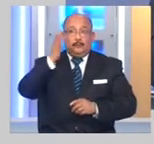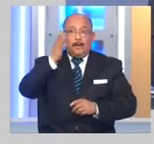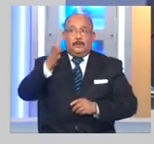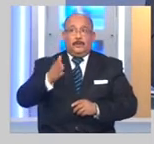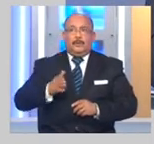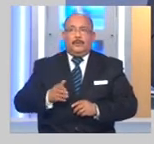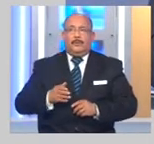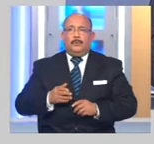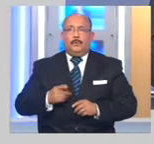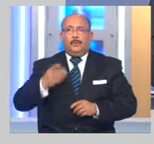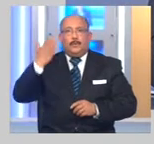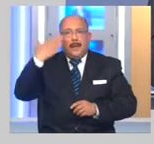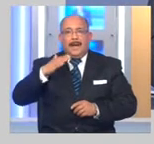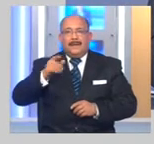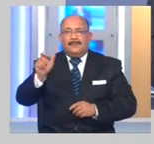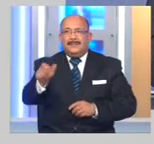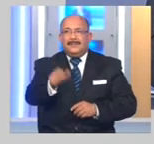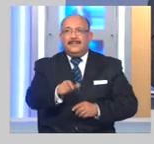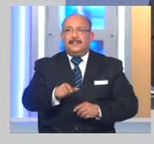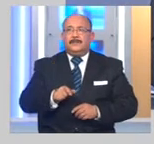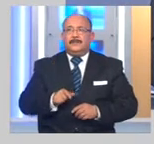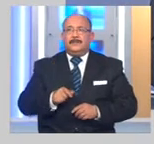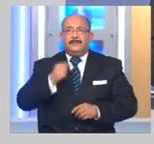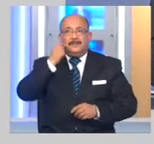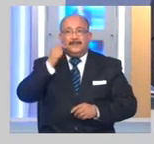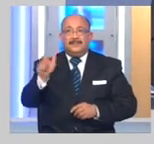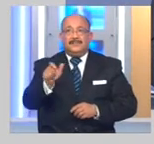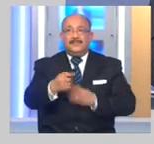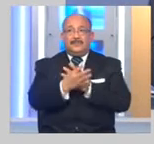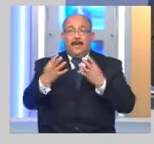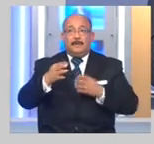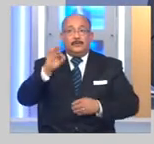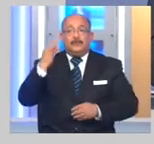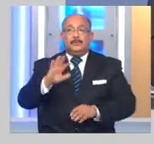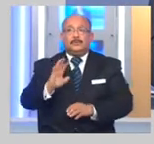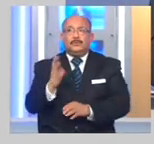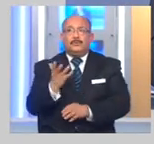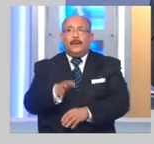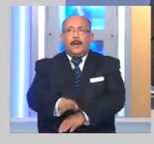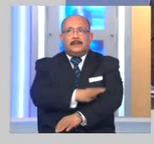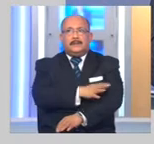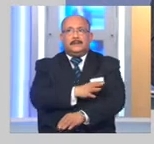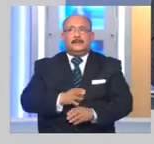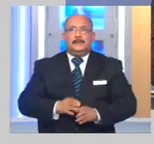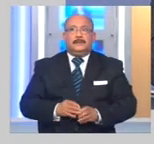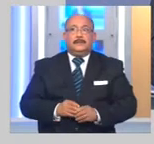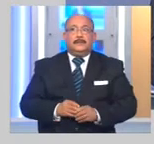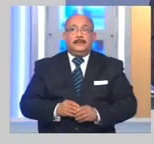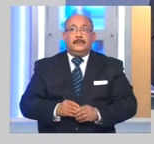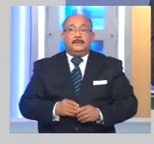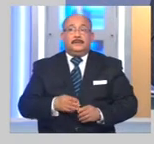أعلنه السيد الرئيس قبل أيام بخصوص هذه التحديات التي تواجهها تونس هذه الفترة،